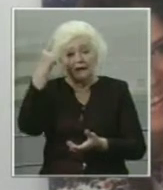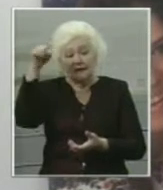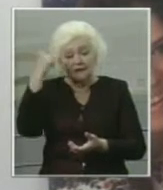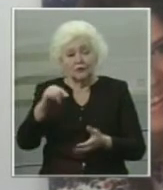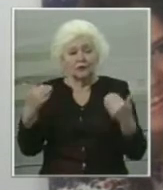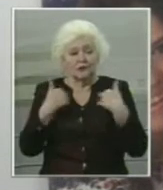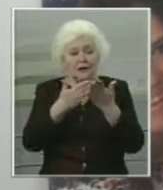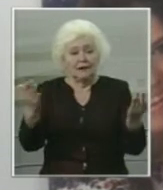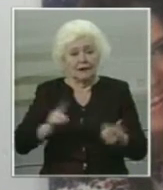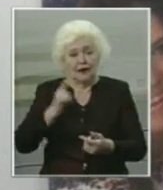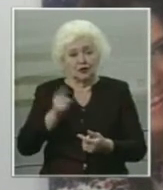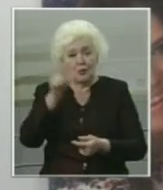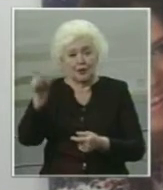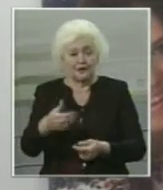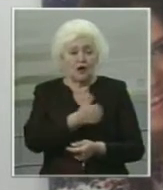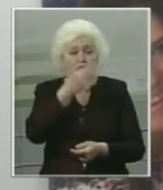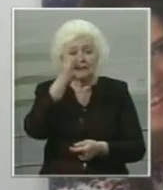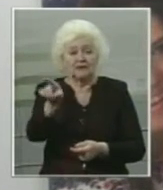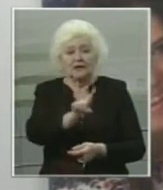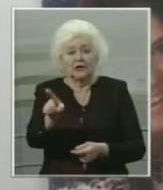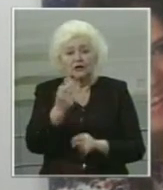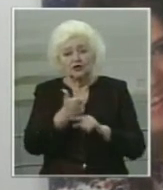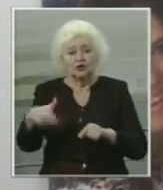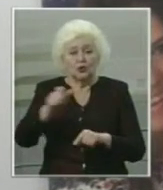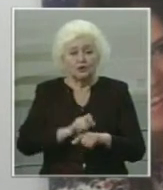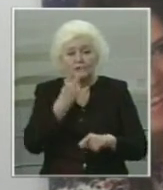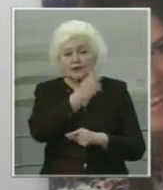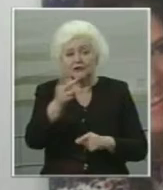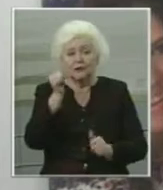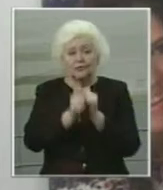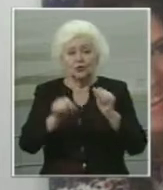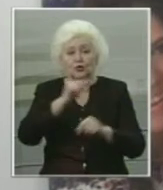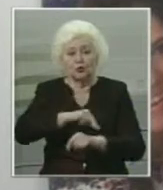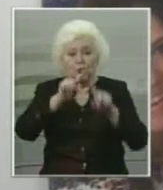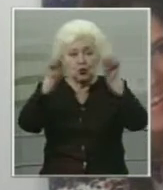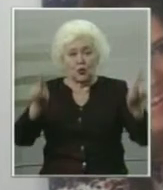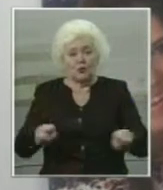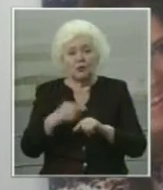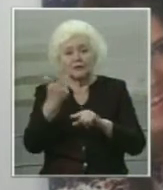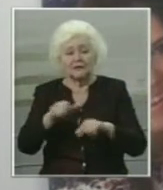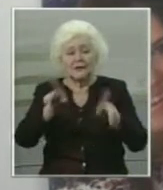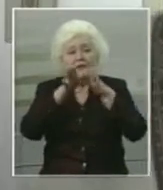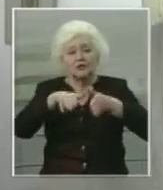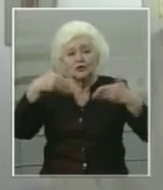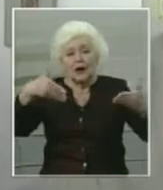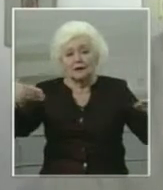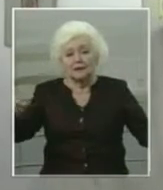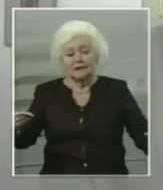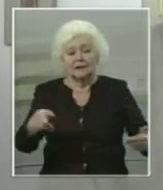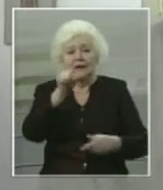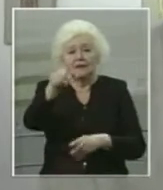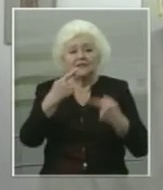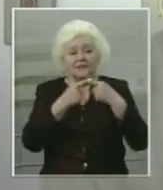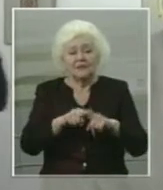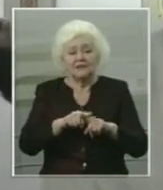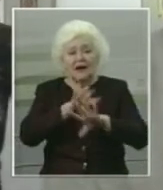творчістю нашої мисткині. І хочу сказати, що чим більше вдивляюся в кожну роботу, тим більше вона розкривається. Її техніку